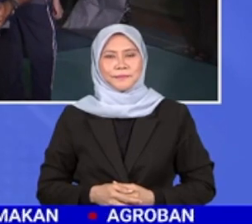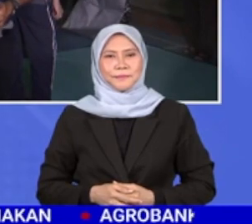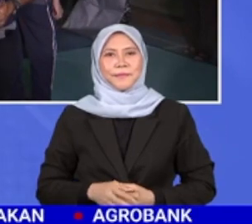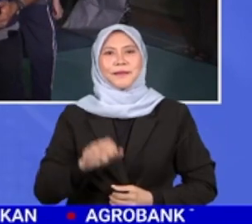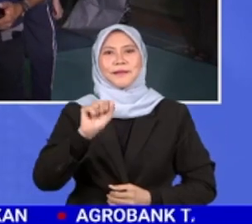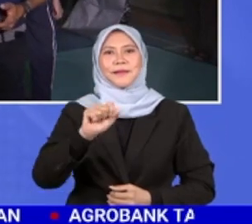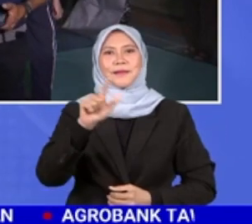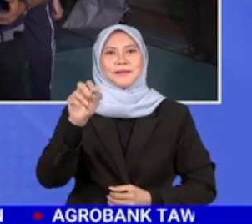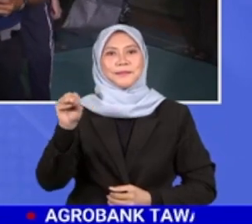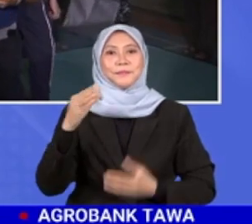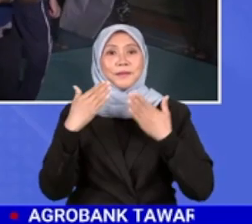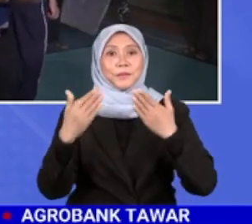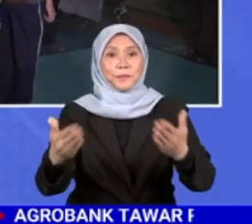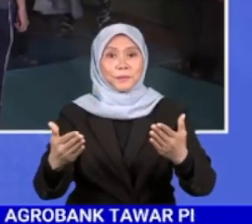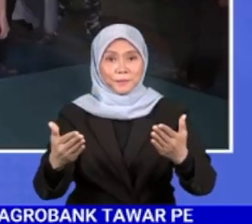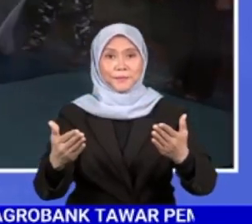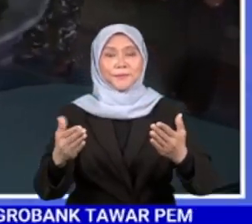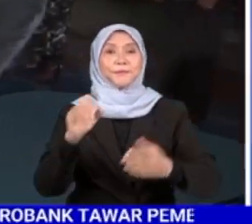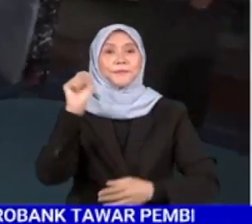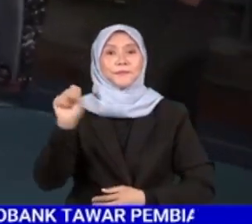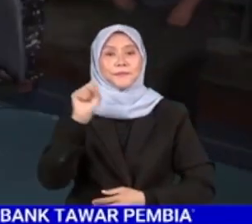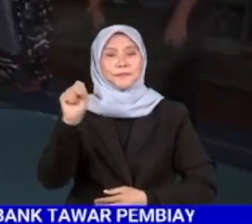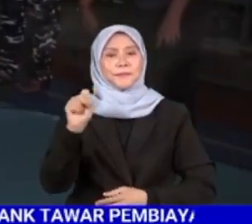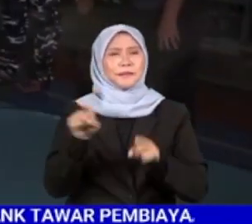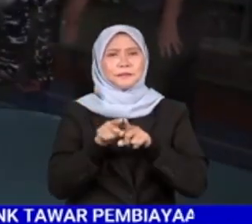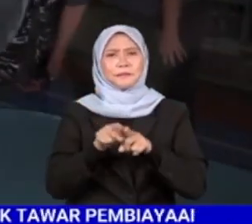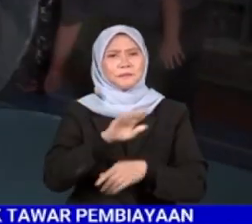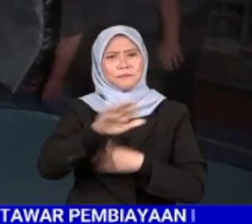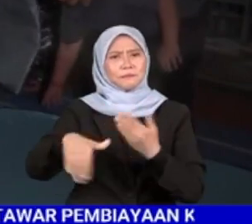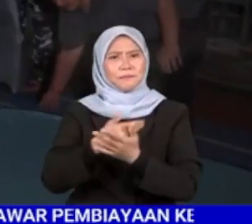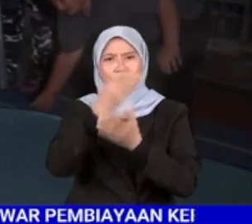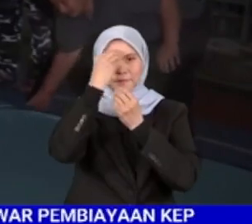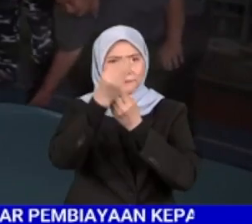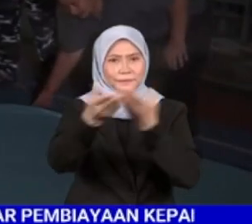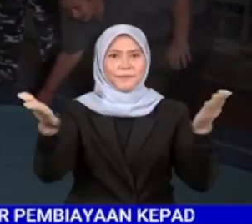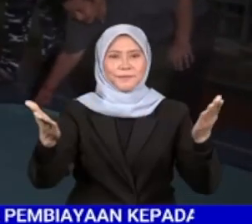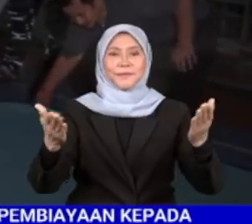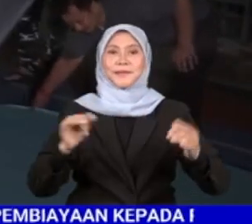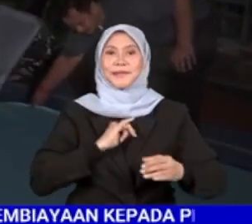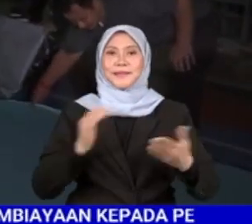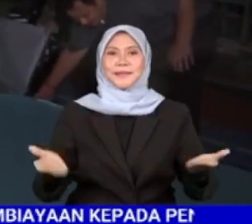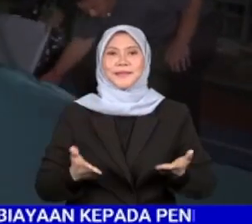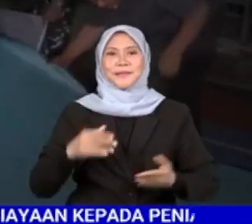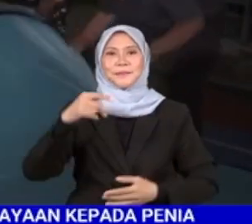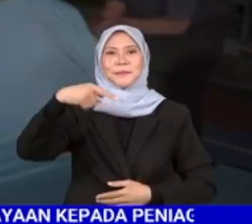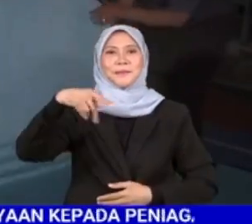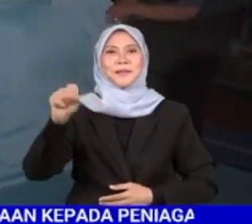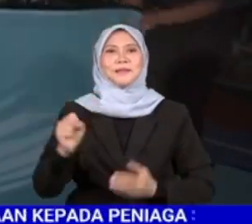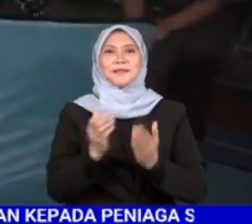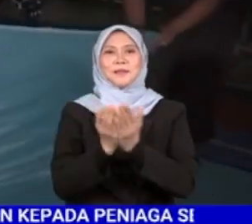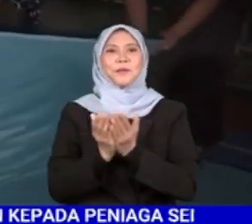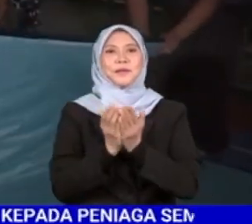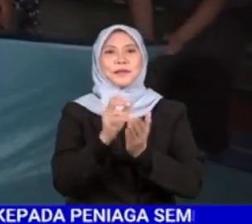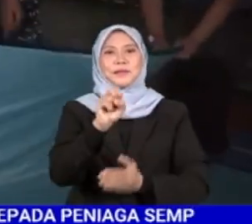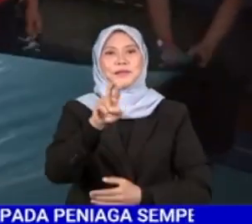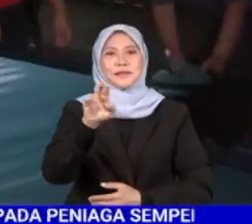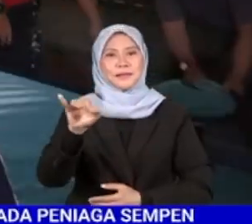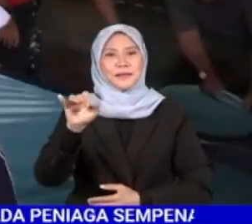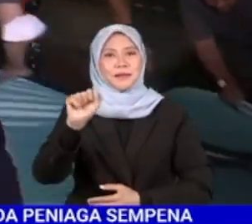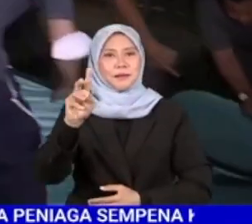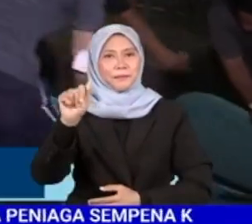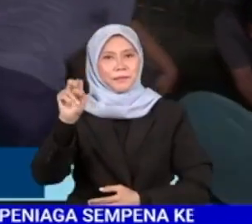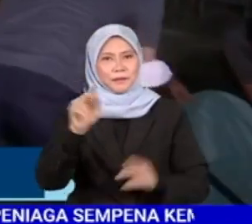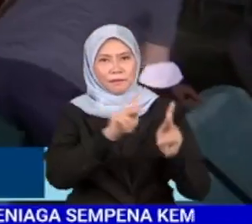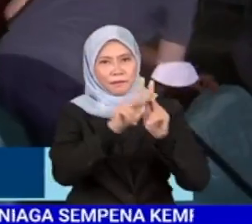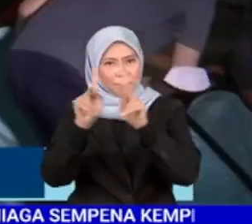Baik, Azam, terima kasih. Saudara, seperti mana anda sedia maklum, ketika ini saya berada di PPS Sekolah Kebangsaan Sri Aman, Kampung